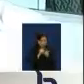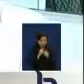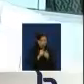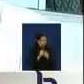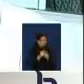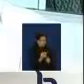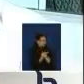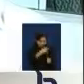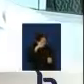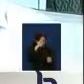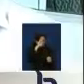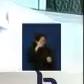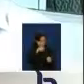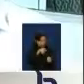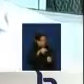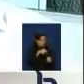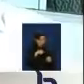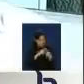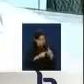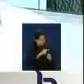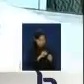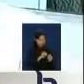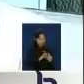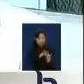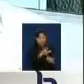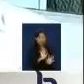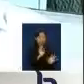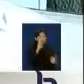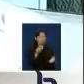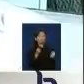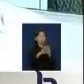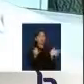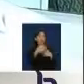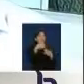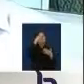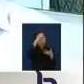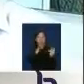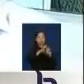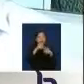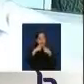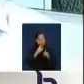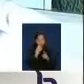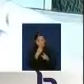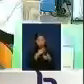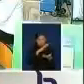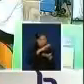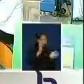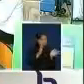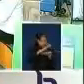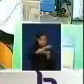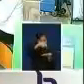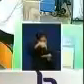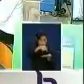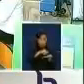ะนำให้ปิดห้องเรียนนั้นนะครับถ้าโรงเรียนใดนี่มี5ห้องเรียนก็ขอให้ปิดโรงเรียนทั้งเรียนเพื่อจะได้ทำความสะอาดนะ